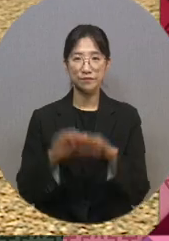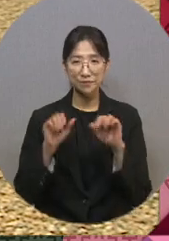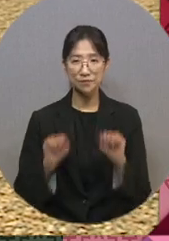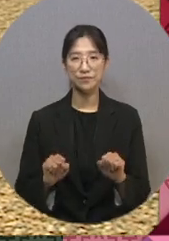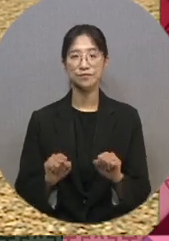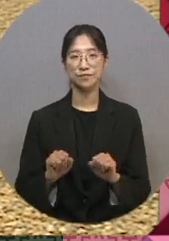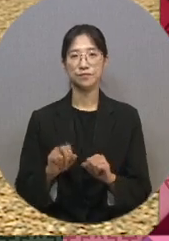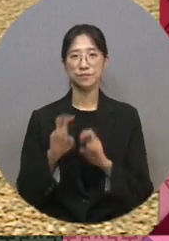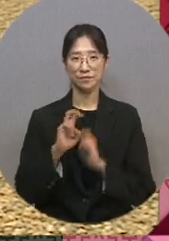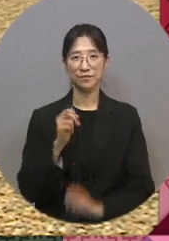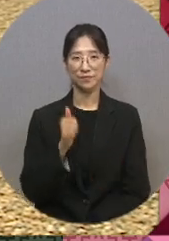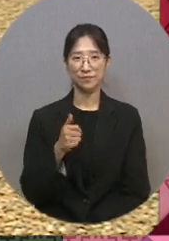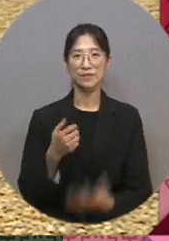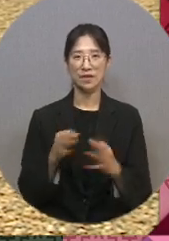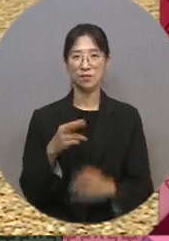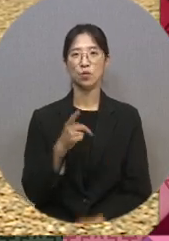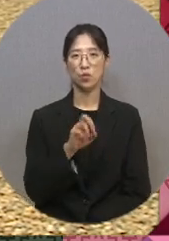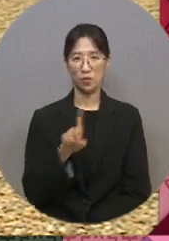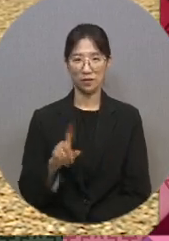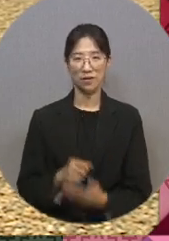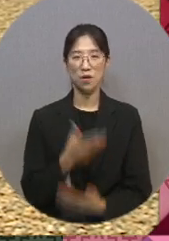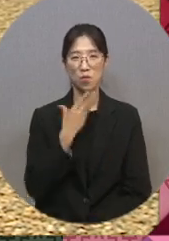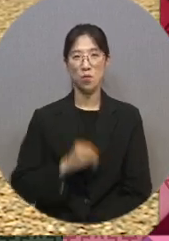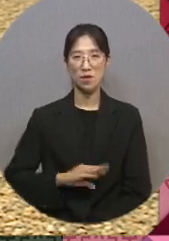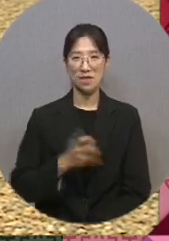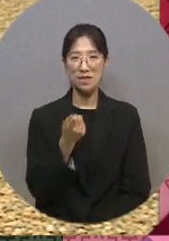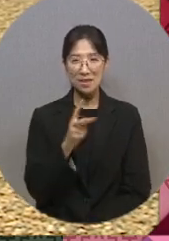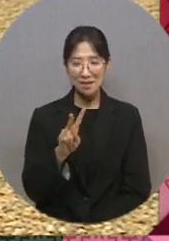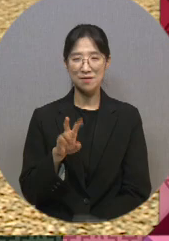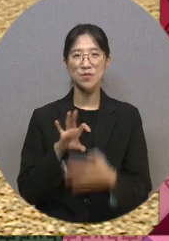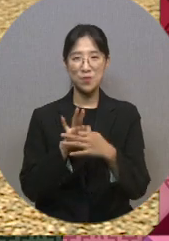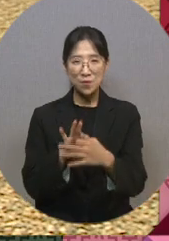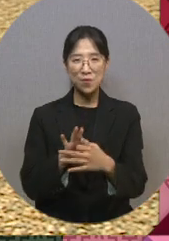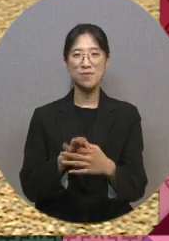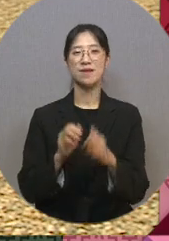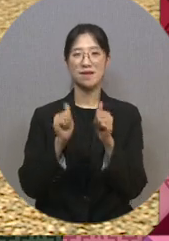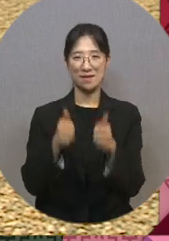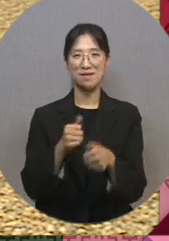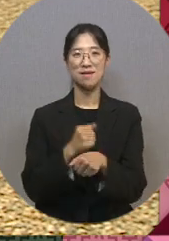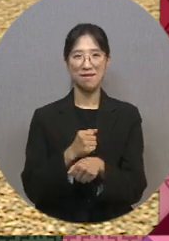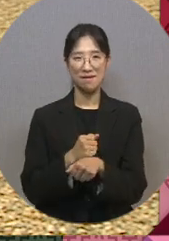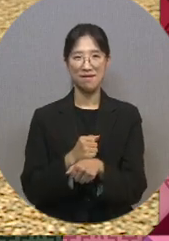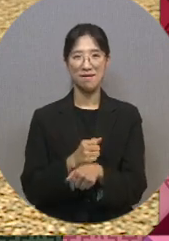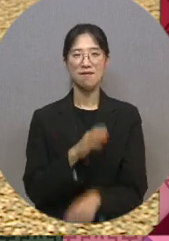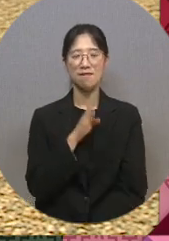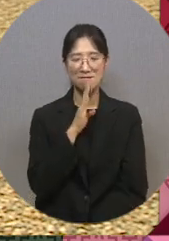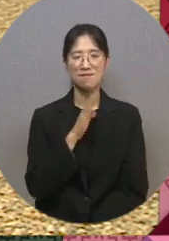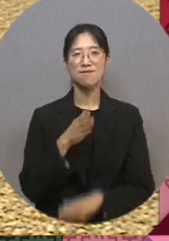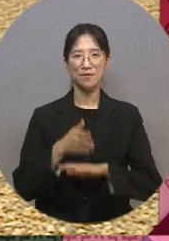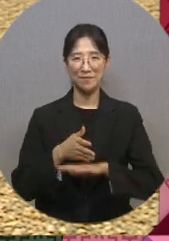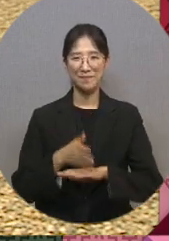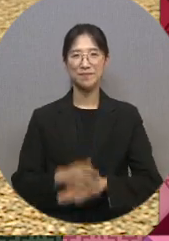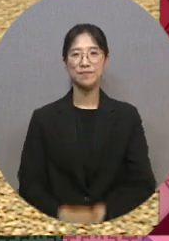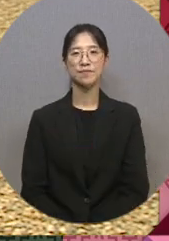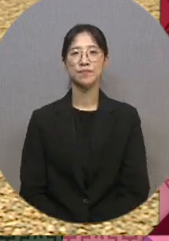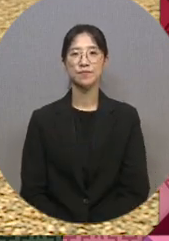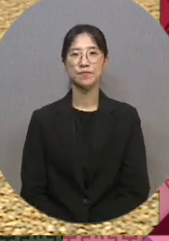안녕하십니까. 가수 김동아입니다. 복지 TV를 통해서 인사드리게 됨을 진심으로 감사를